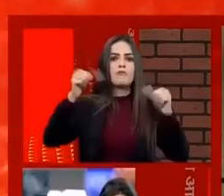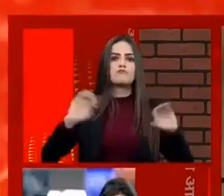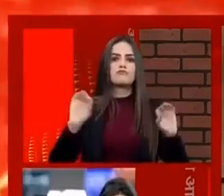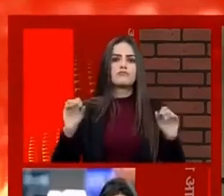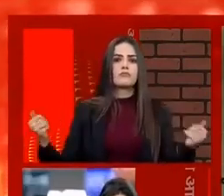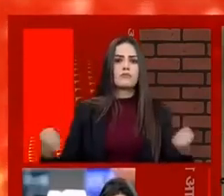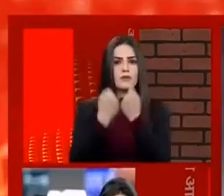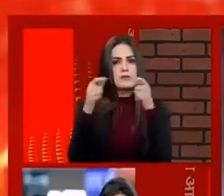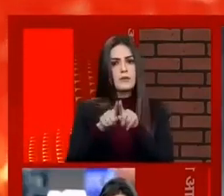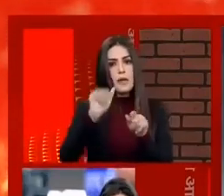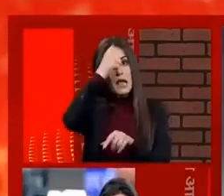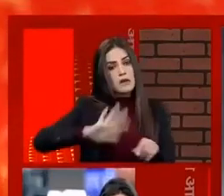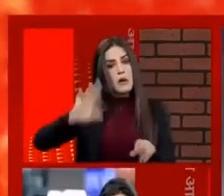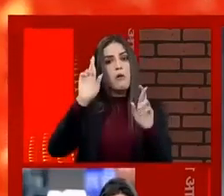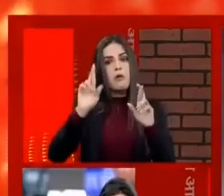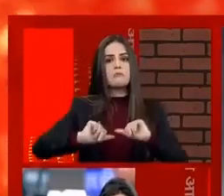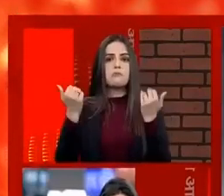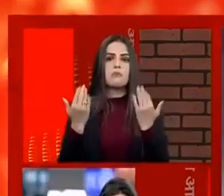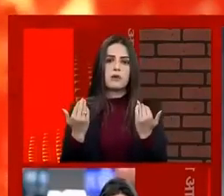है।